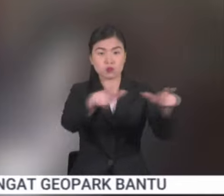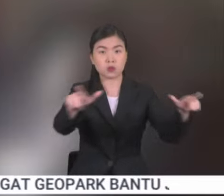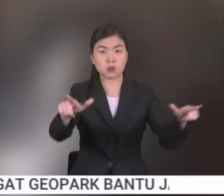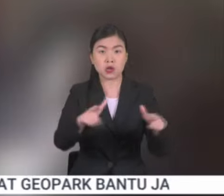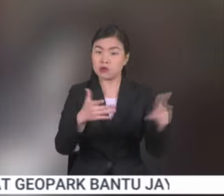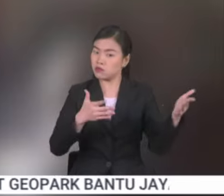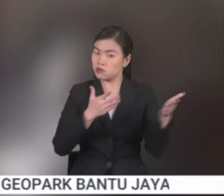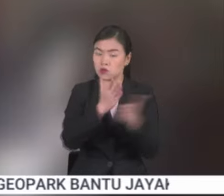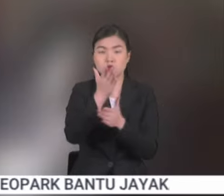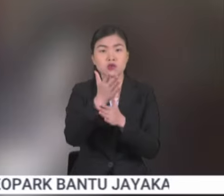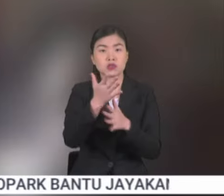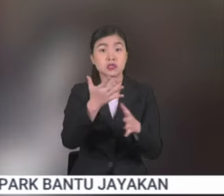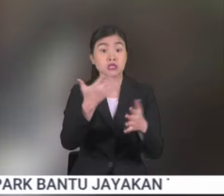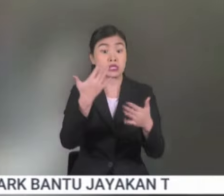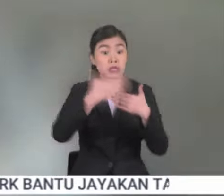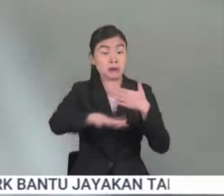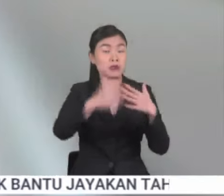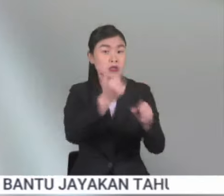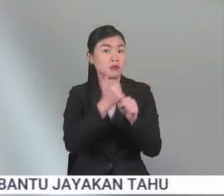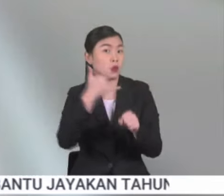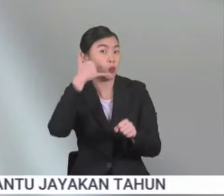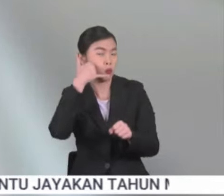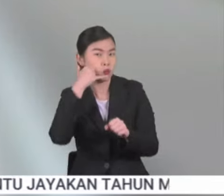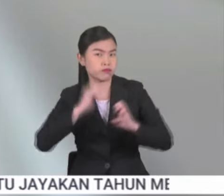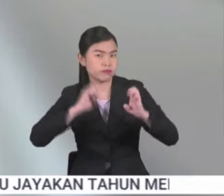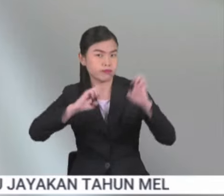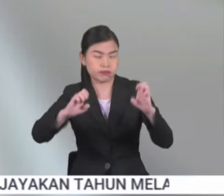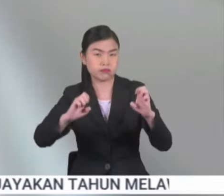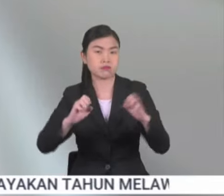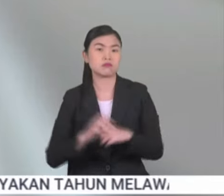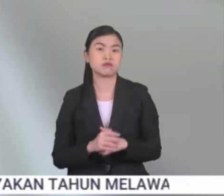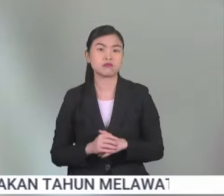sejurus menerima panggilan kecemasan bagi memulakan operasi menyelamat mangsa semalam.